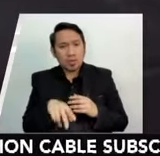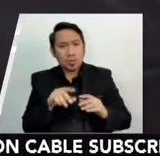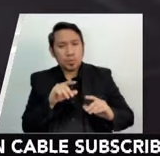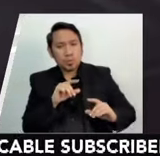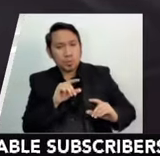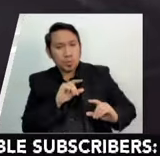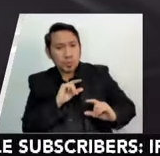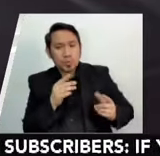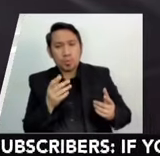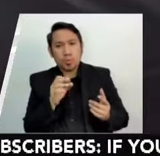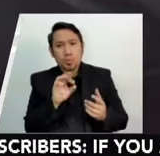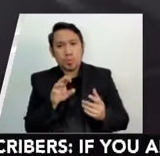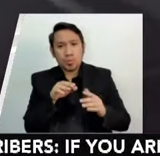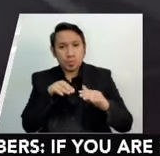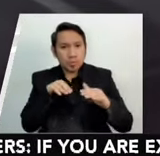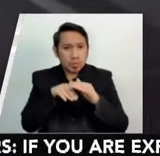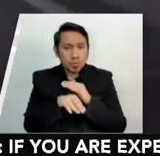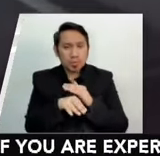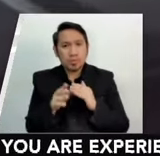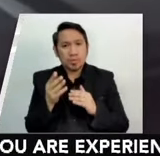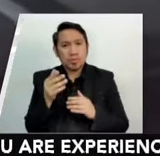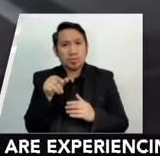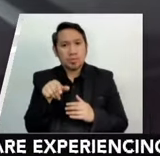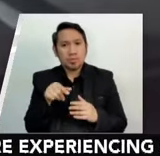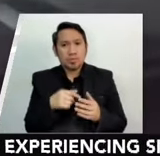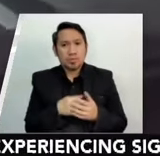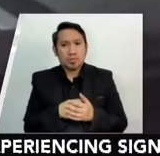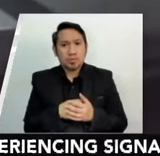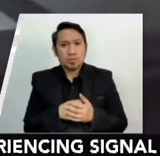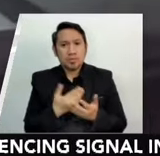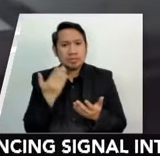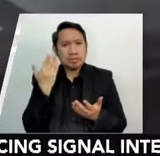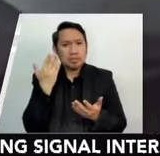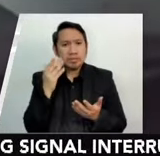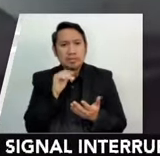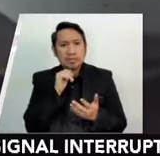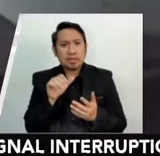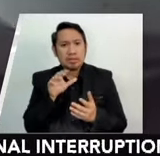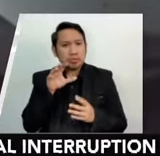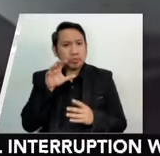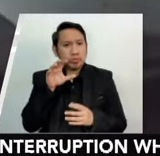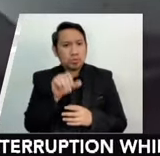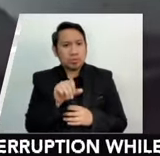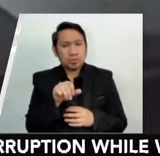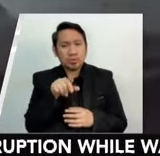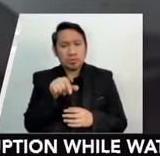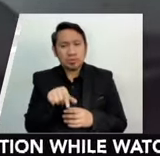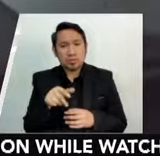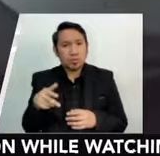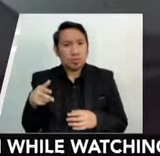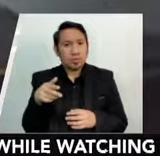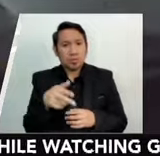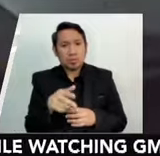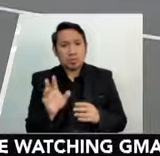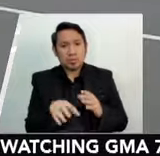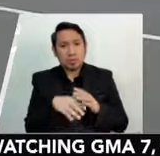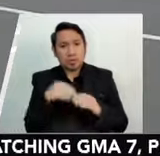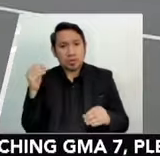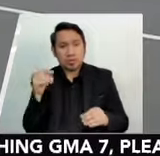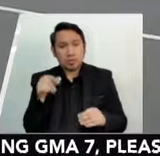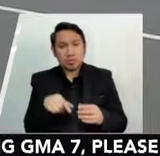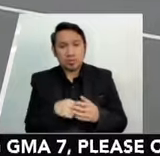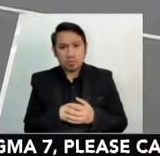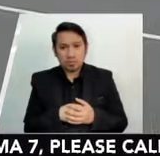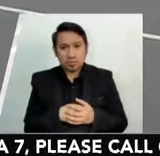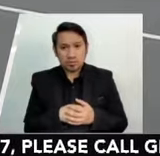na pumasok sa NLEX mula sa service road. Hindi rin daw nahuli ng Skyway ang rider na dumiretso palabas sa Sergeant Rivera exit.